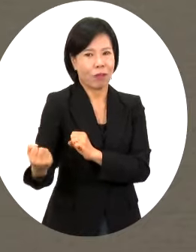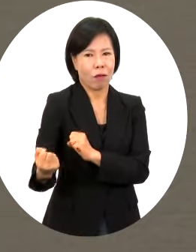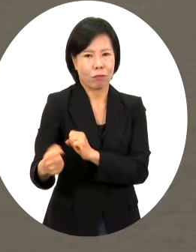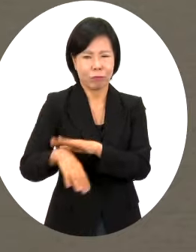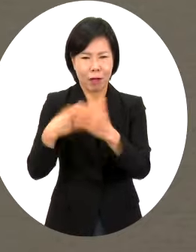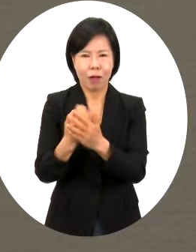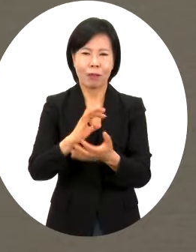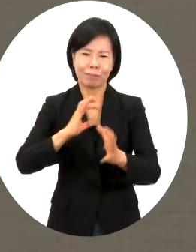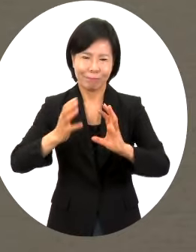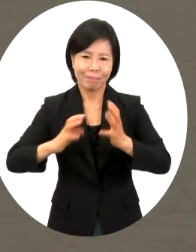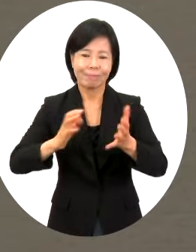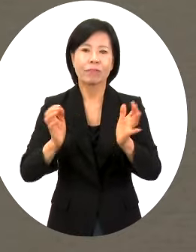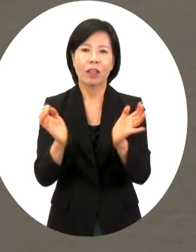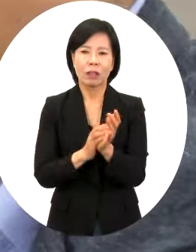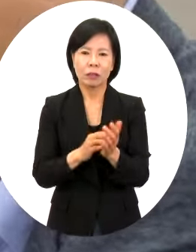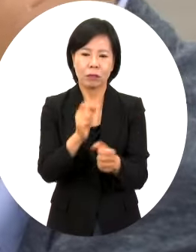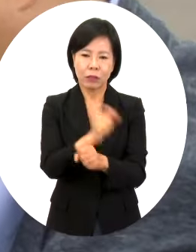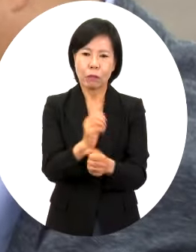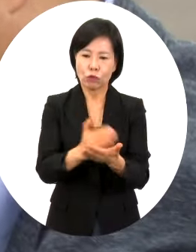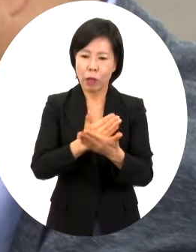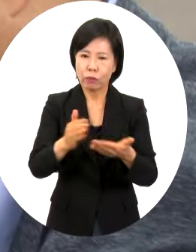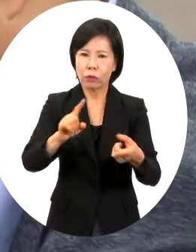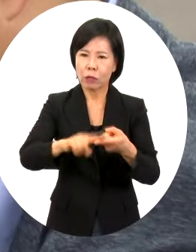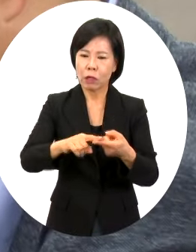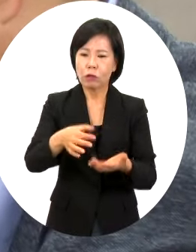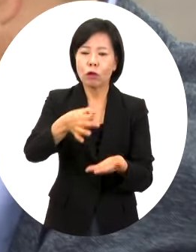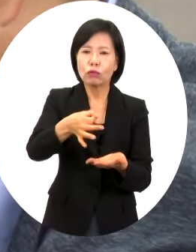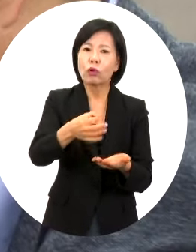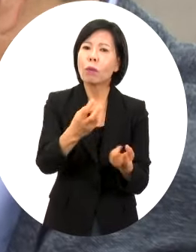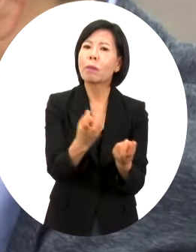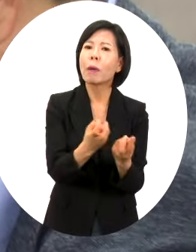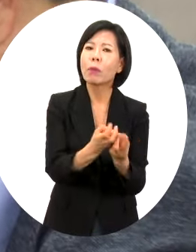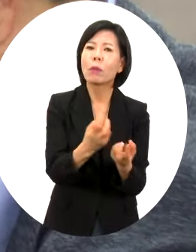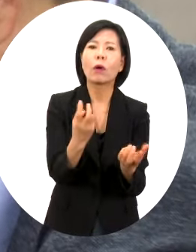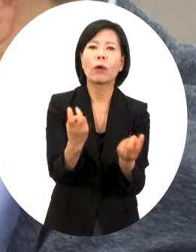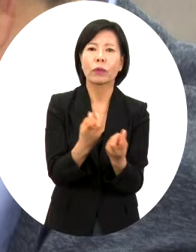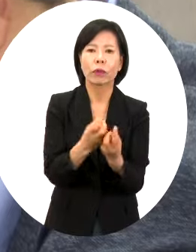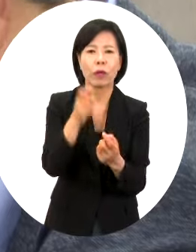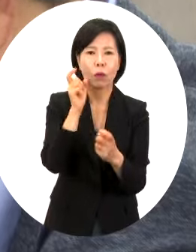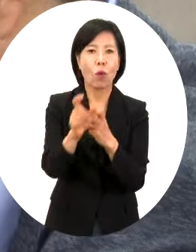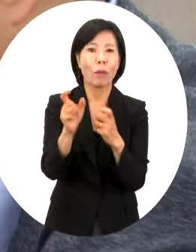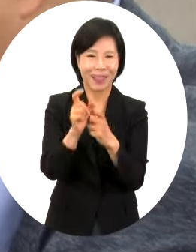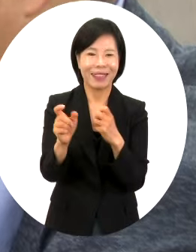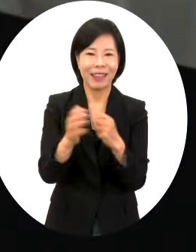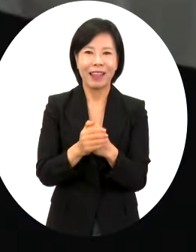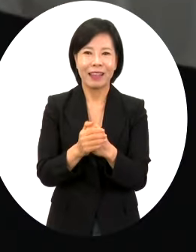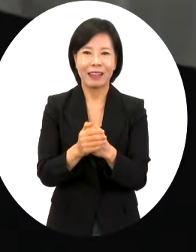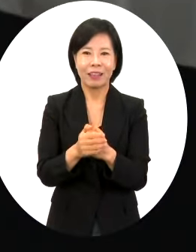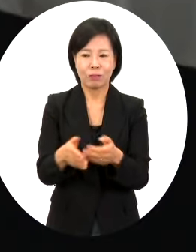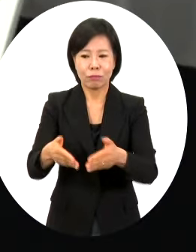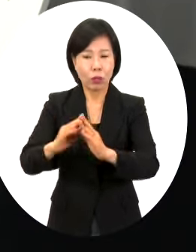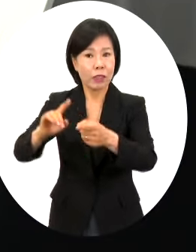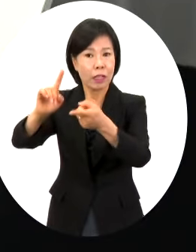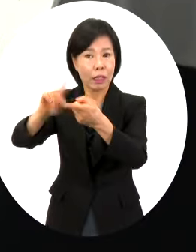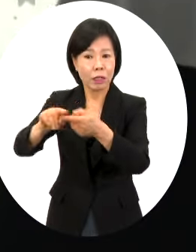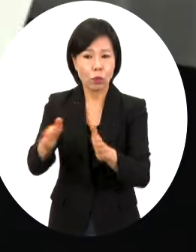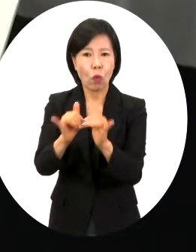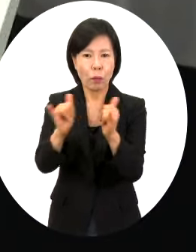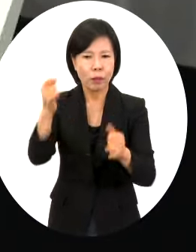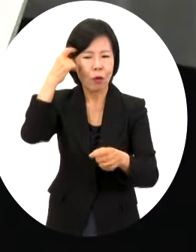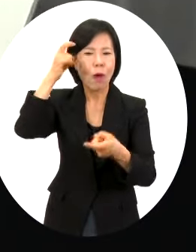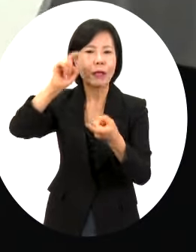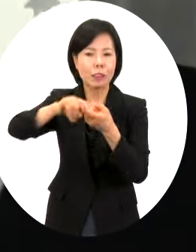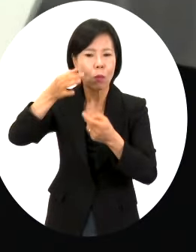미치는 영향을 파악하고 사무배분에 따른 재정운영 방향도 모색했는데요. 기초자치단체 설치에